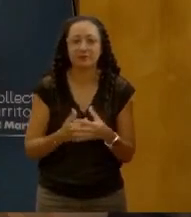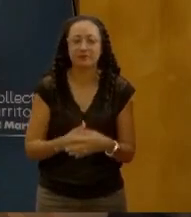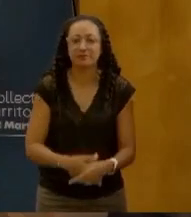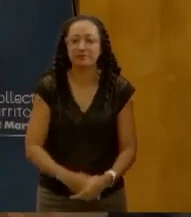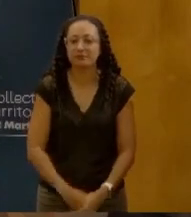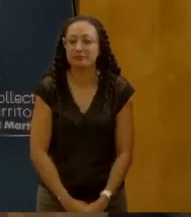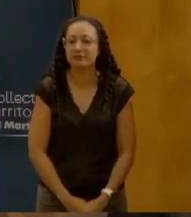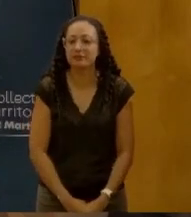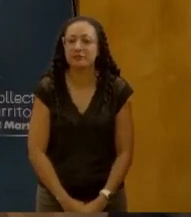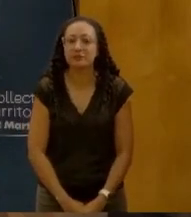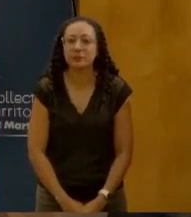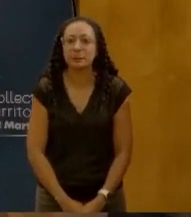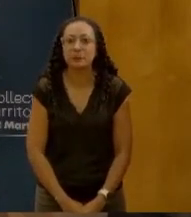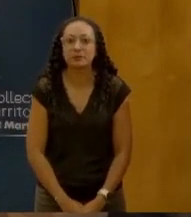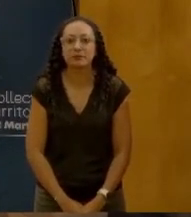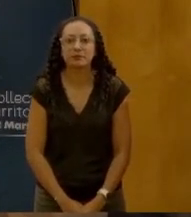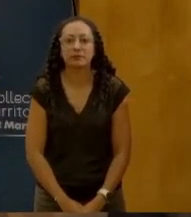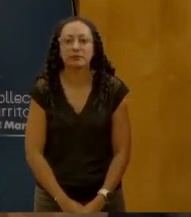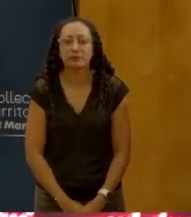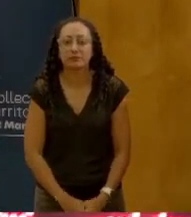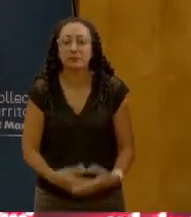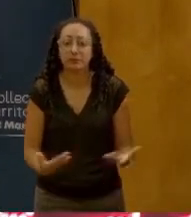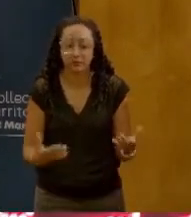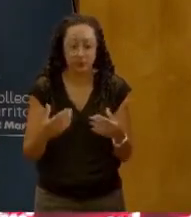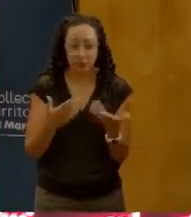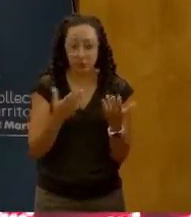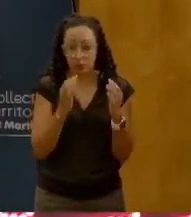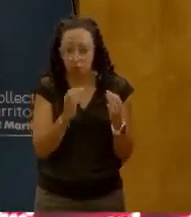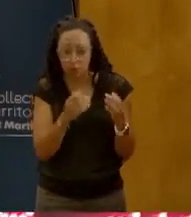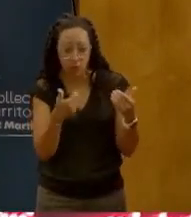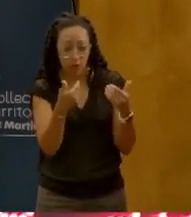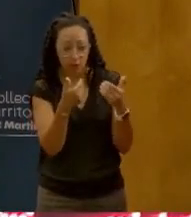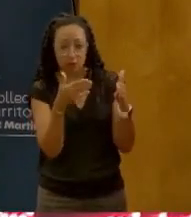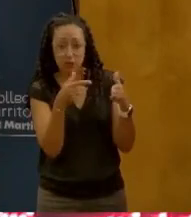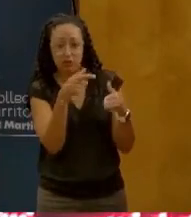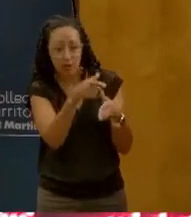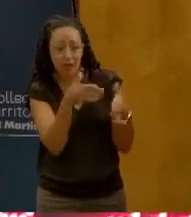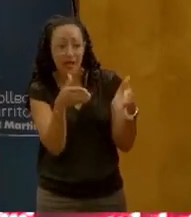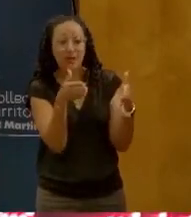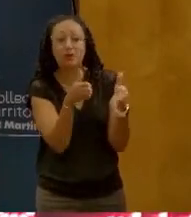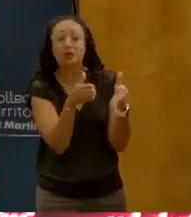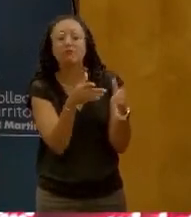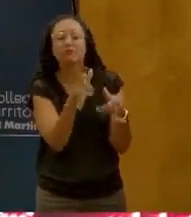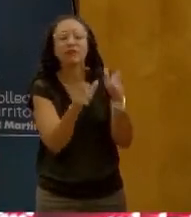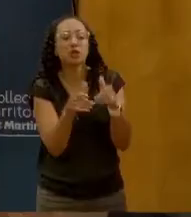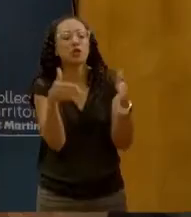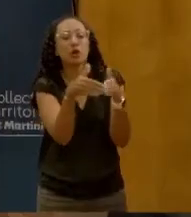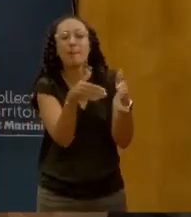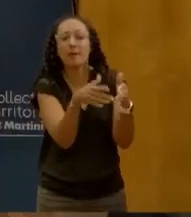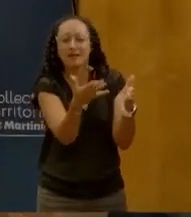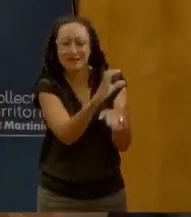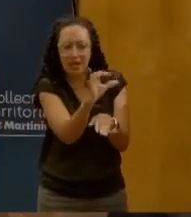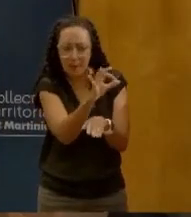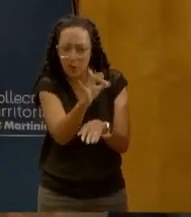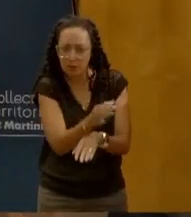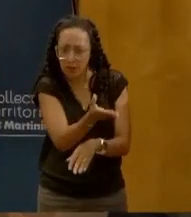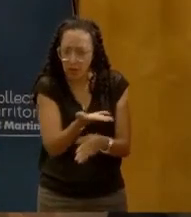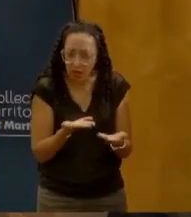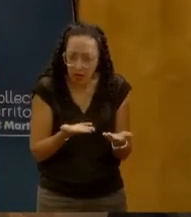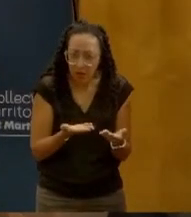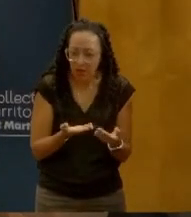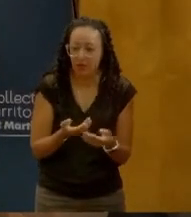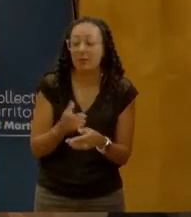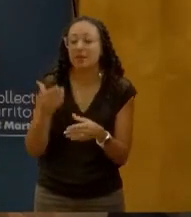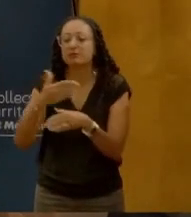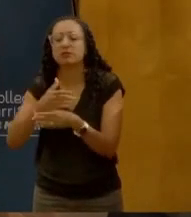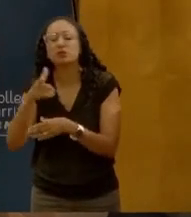même ton budget. Est-ce que tu réponds à 100% des demandes qui te sont faites dans Non, mais vous mettez en difficulté le cyclisme martiniquais. Comme tu